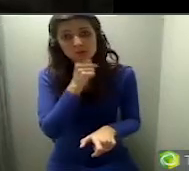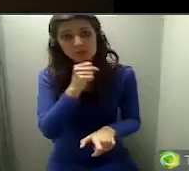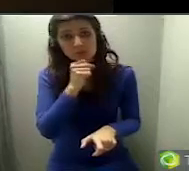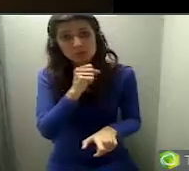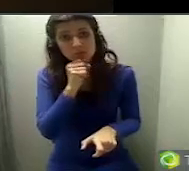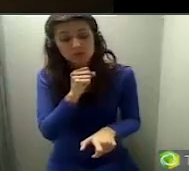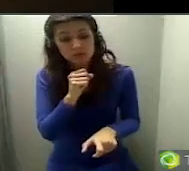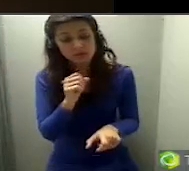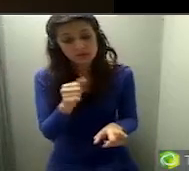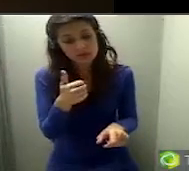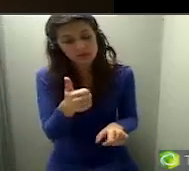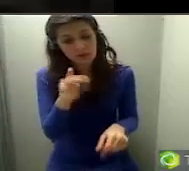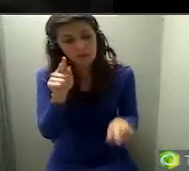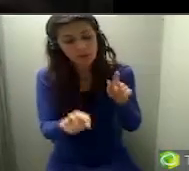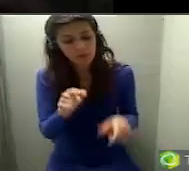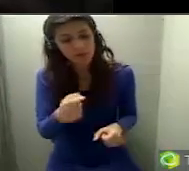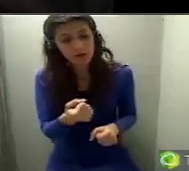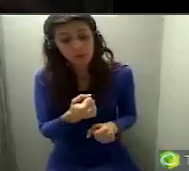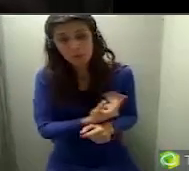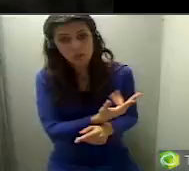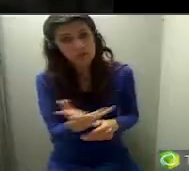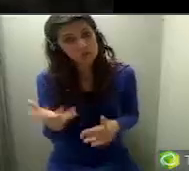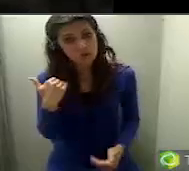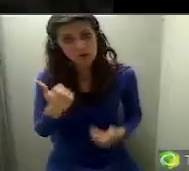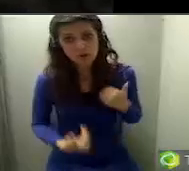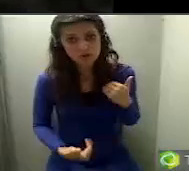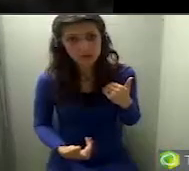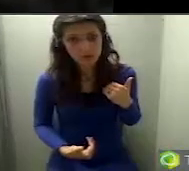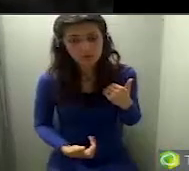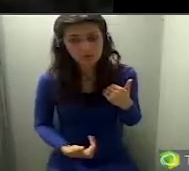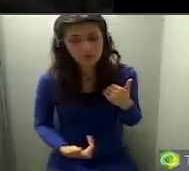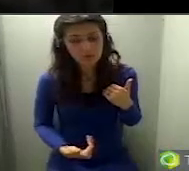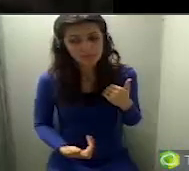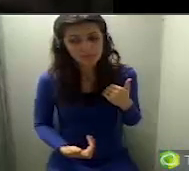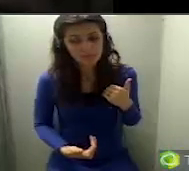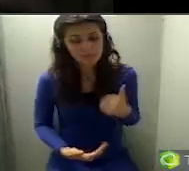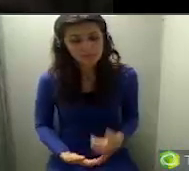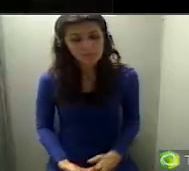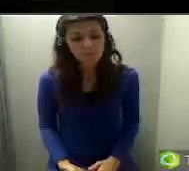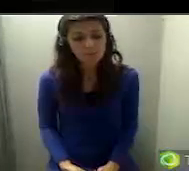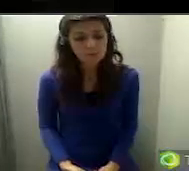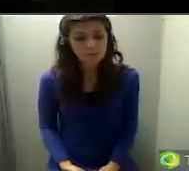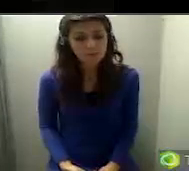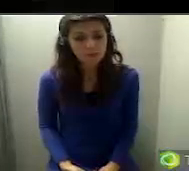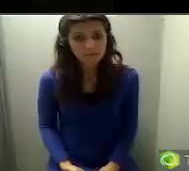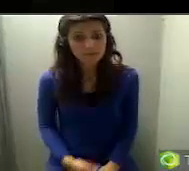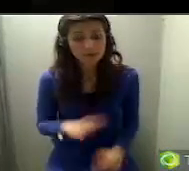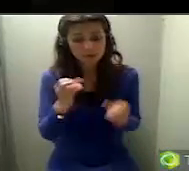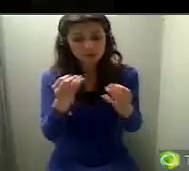polyhandicap et du fait de leur institutionnalisation, ont un peu se retrouvent coupées